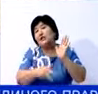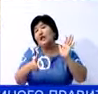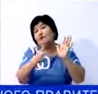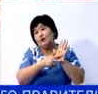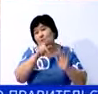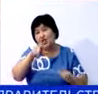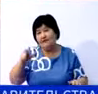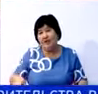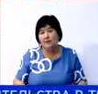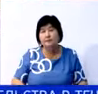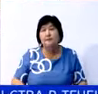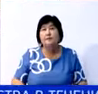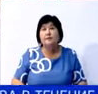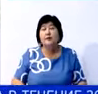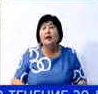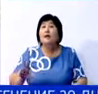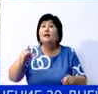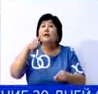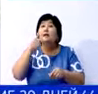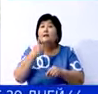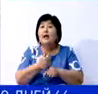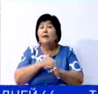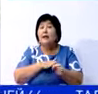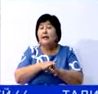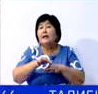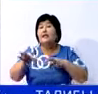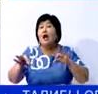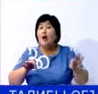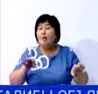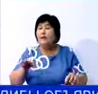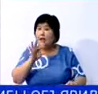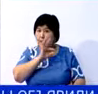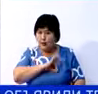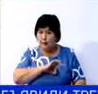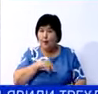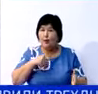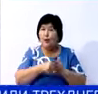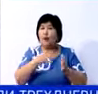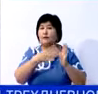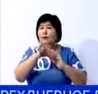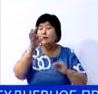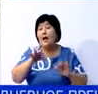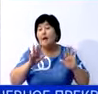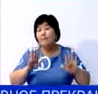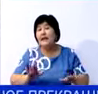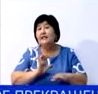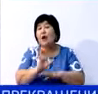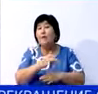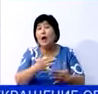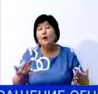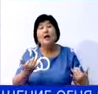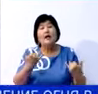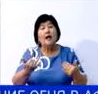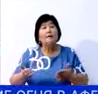7768 человек. Самое главное, при реализации проектов используется до 90% местной продукции. В